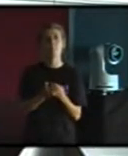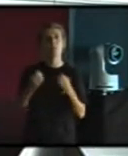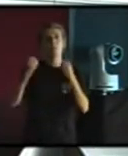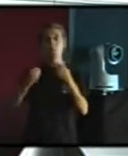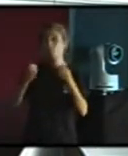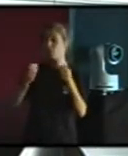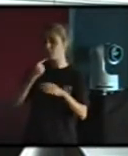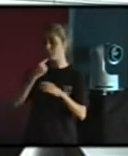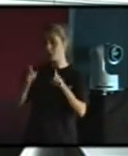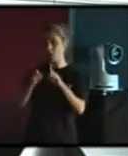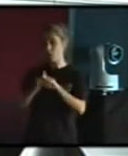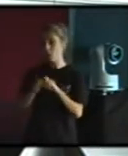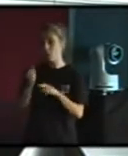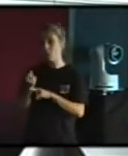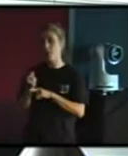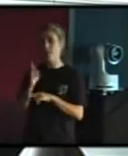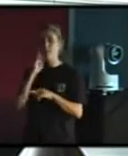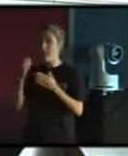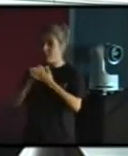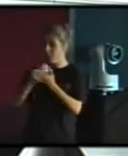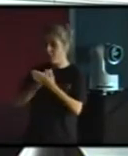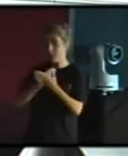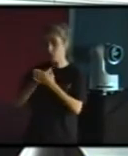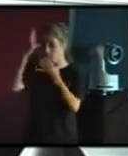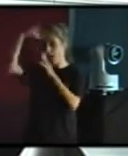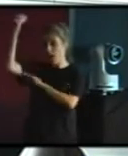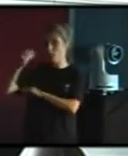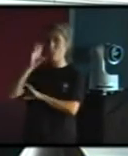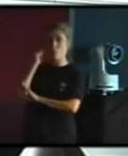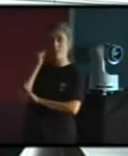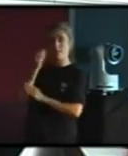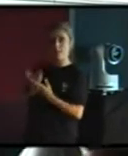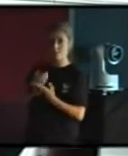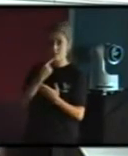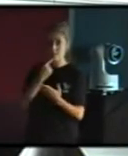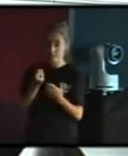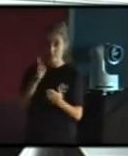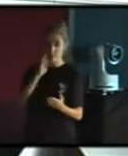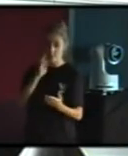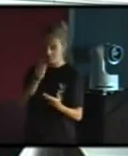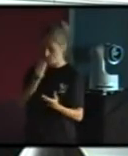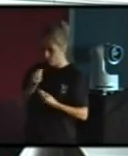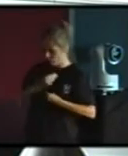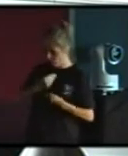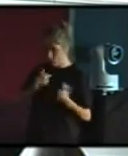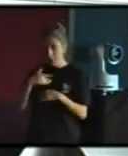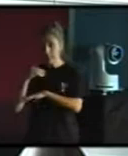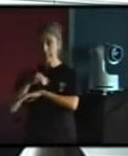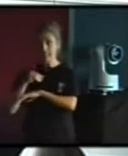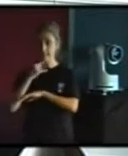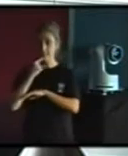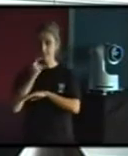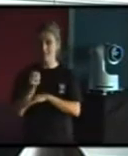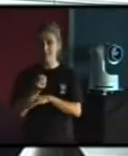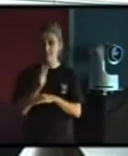le miroir de l'âme. Donc, en fait, ce qu'on ressent dans le vin, c'est aussi quelque chose de soi-même. Et on ne voulait pas travailler sur une forme finie. Ce n'est